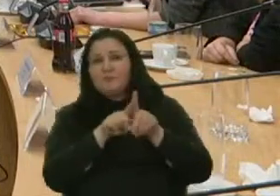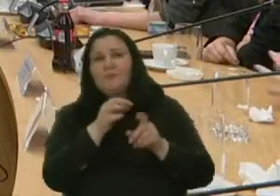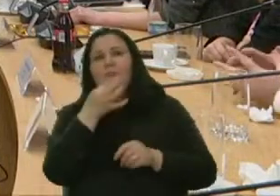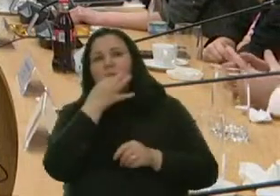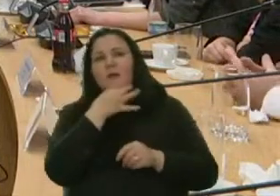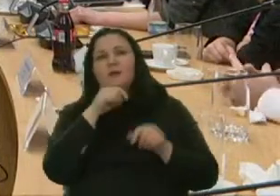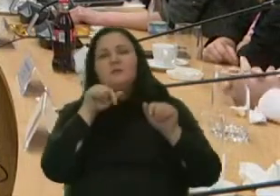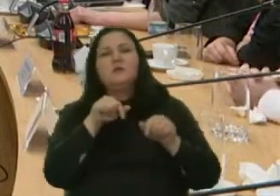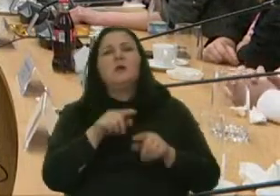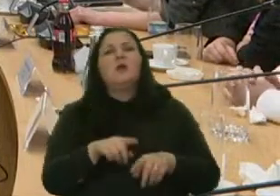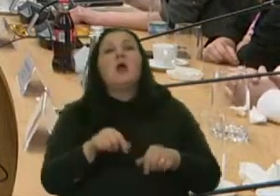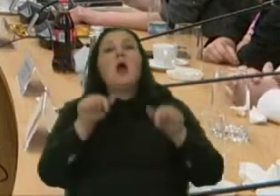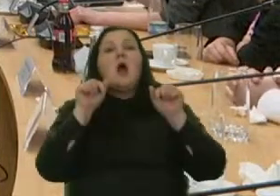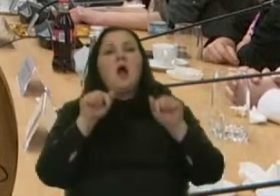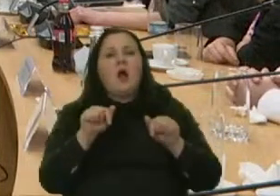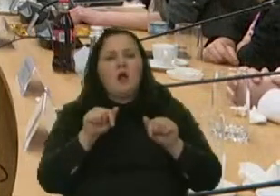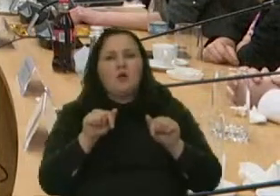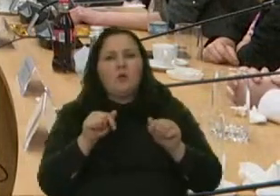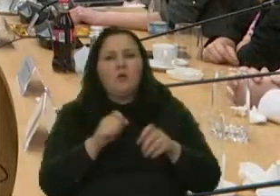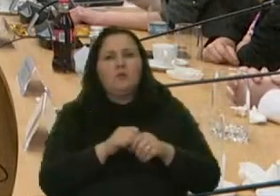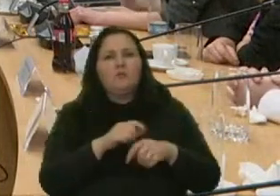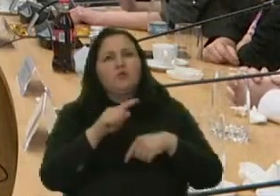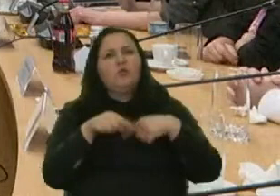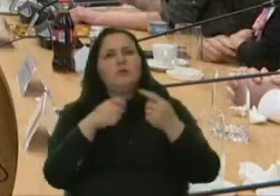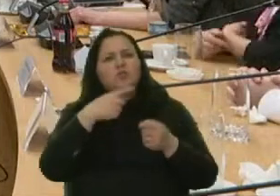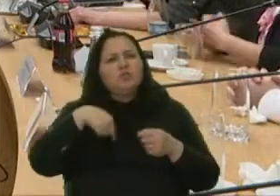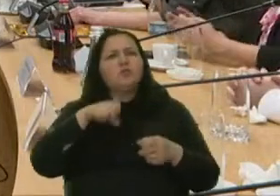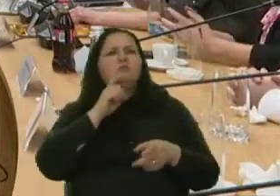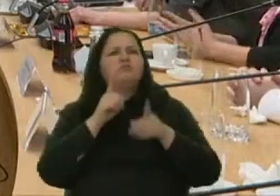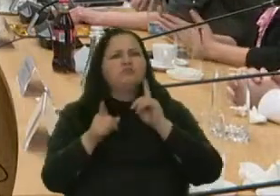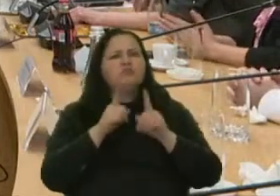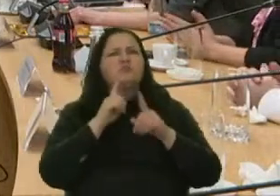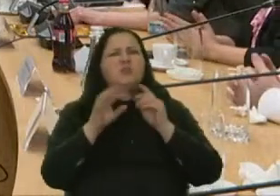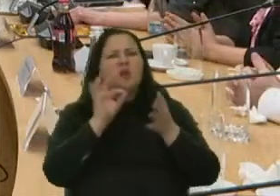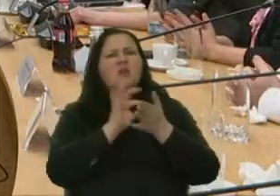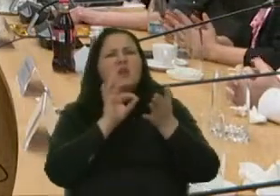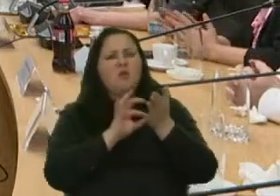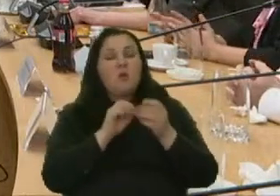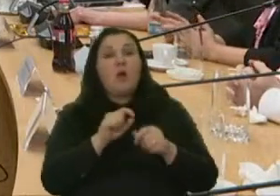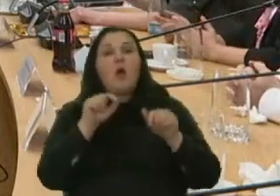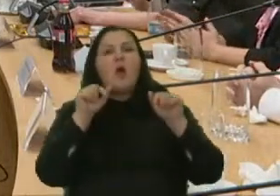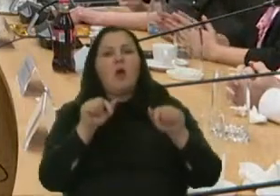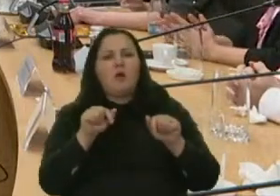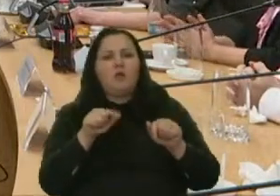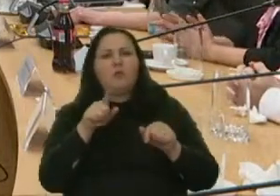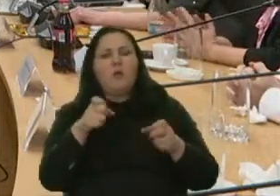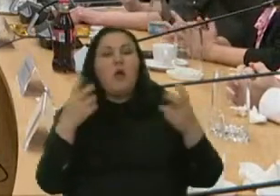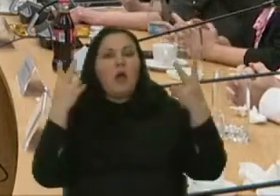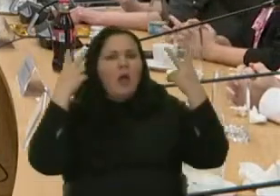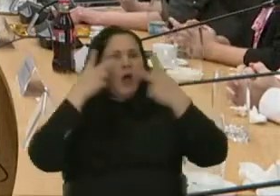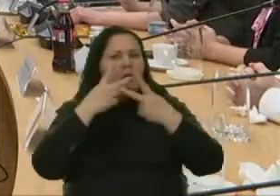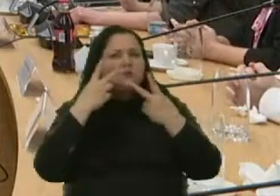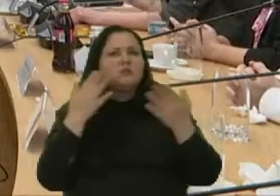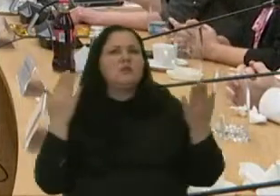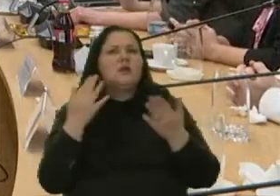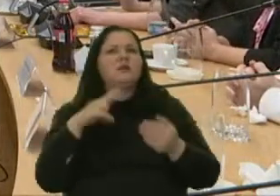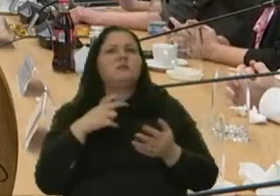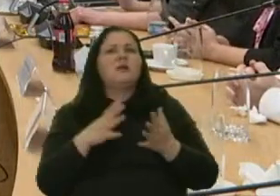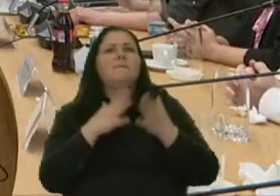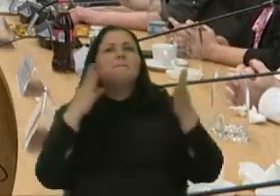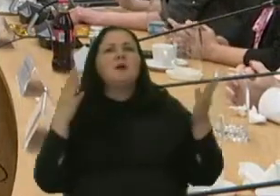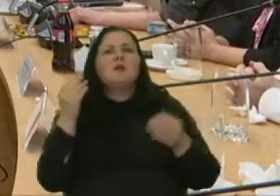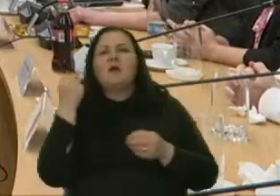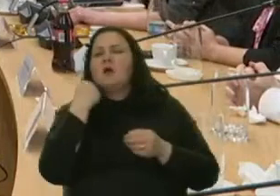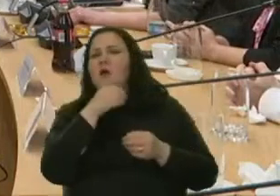acuma că de abia acum Da după ce noi discutăm despre acest regulament de patru ani de abia acum ați înțeles marele avantaj al